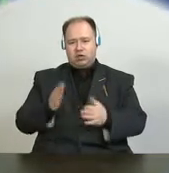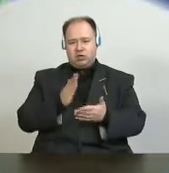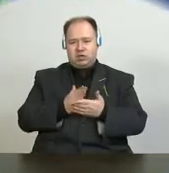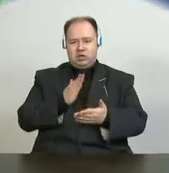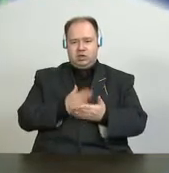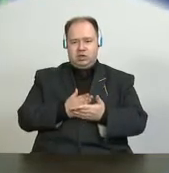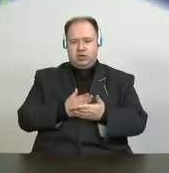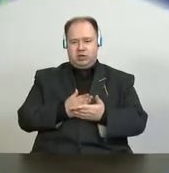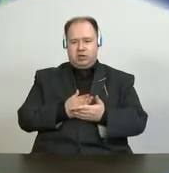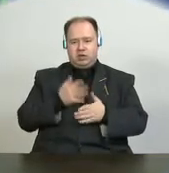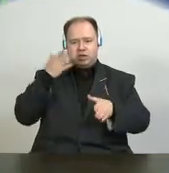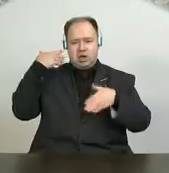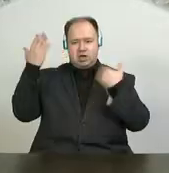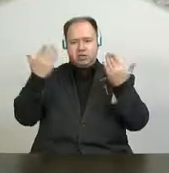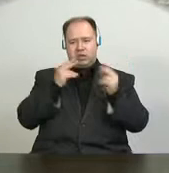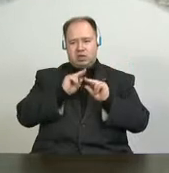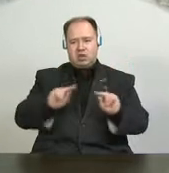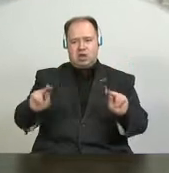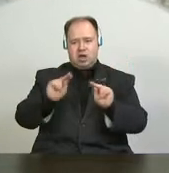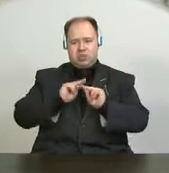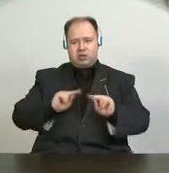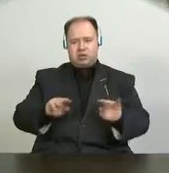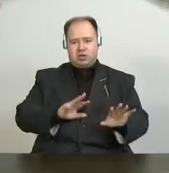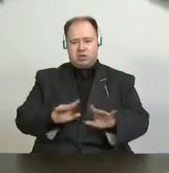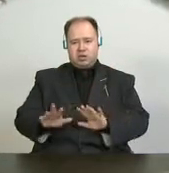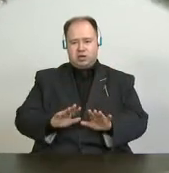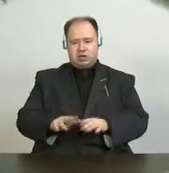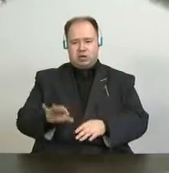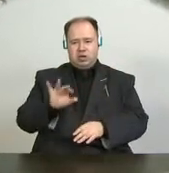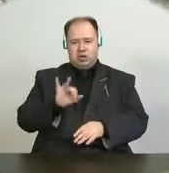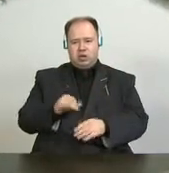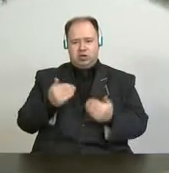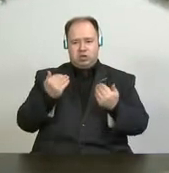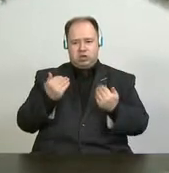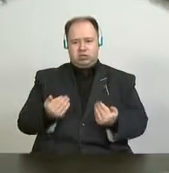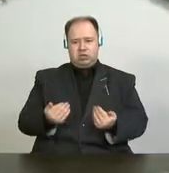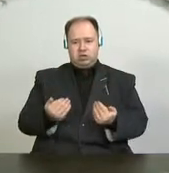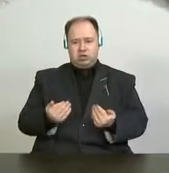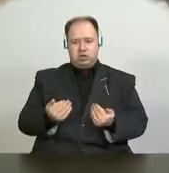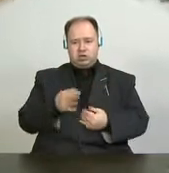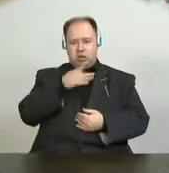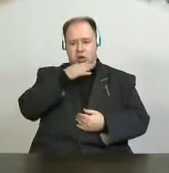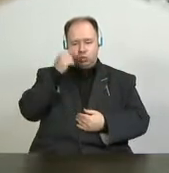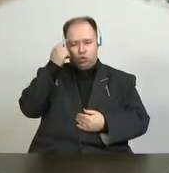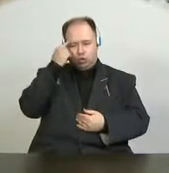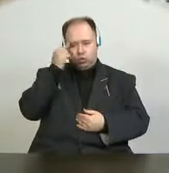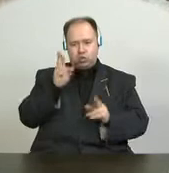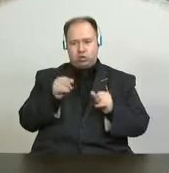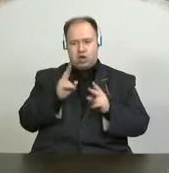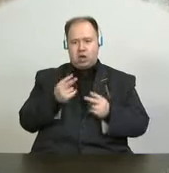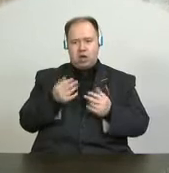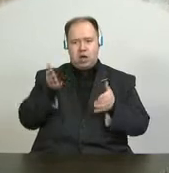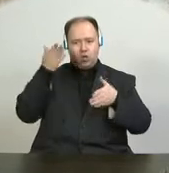такой развлекательно образовательной и несмотря на то что последнее время очень много думают они как именно